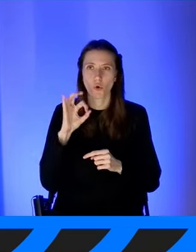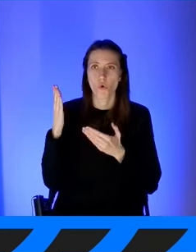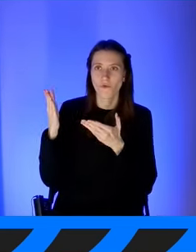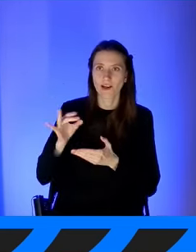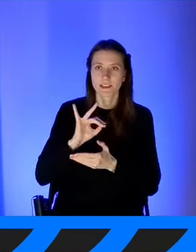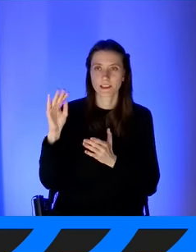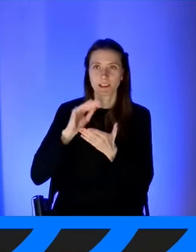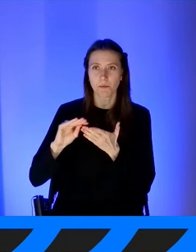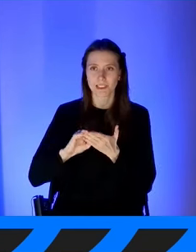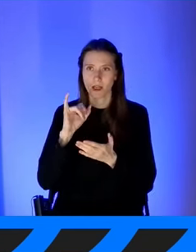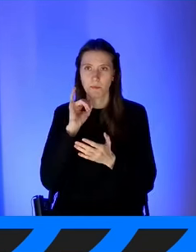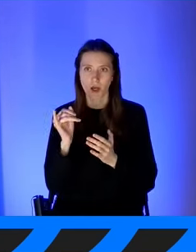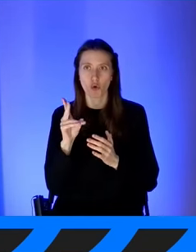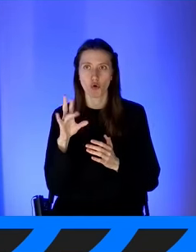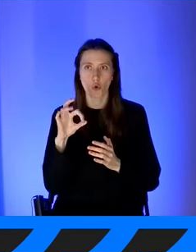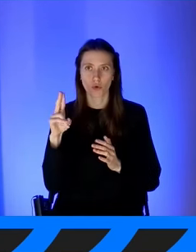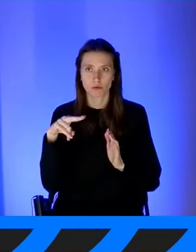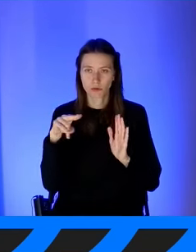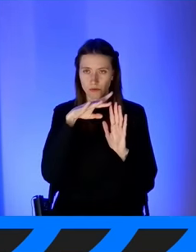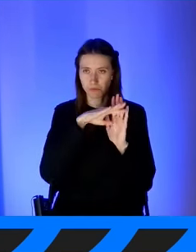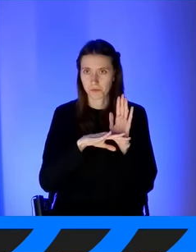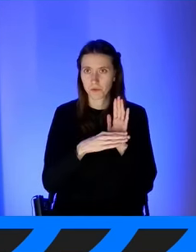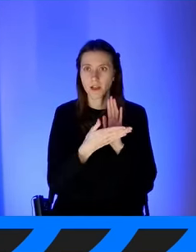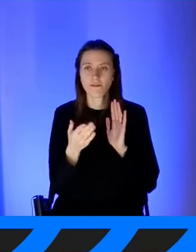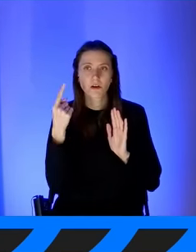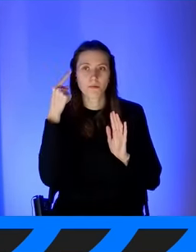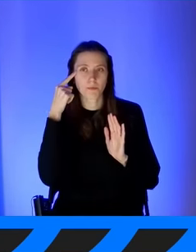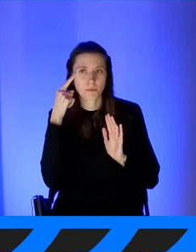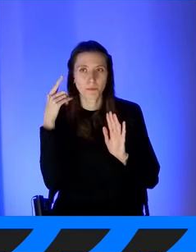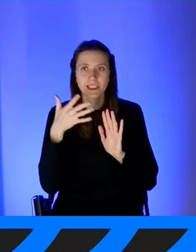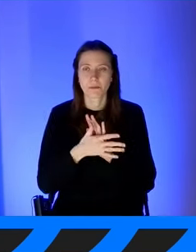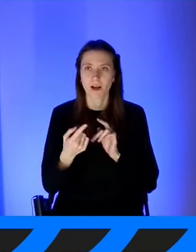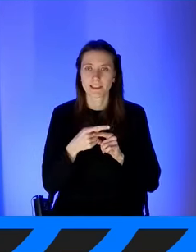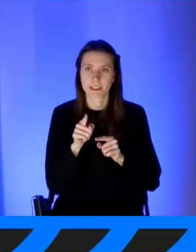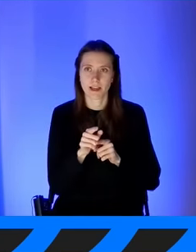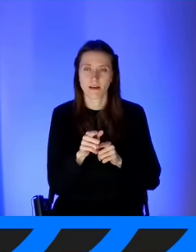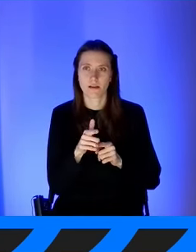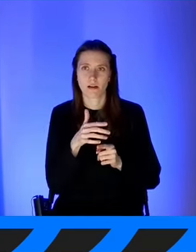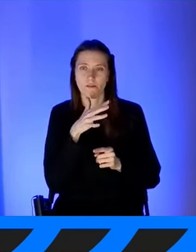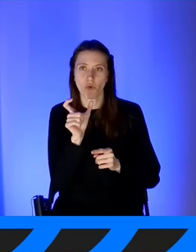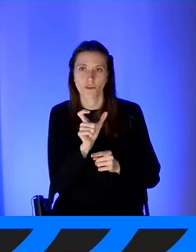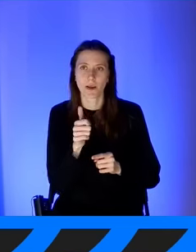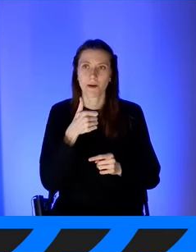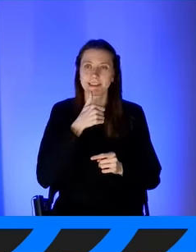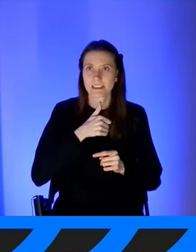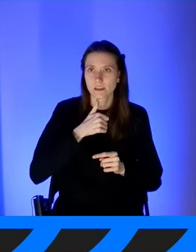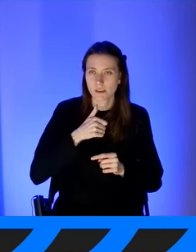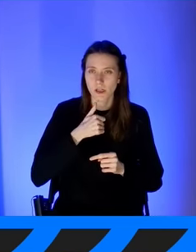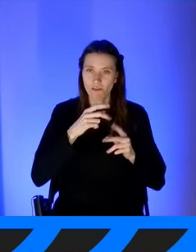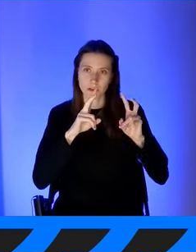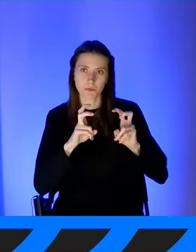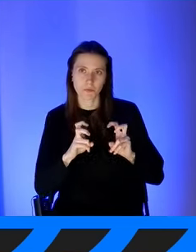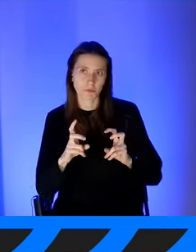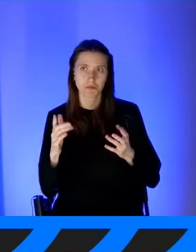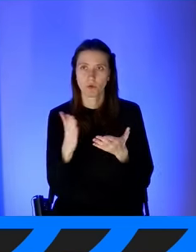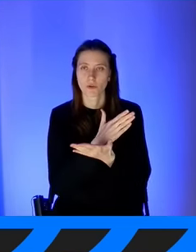код, и вот как вы понимаете, это на этапе тестирования отфильтровывается или еще как-то, ну,